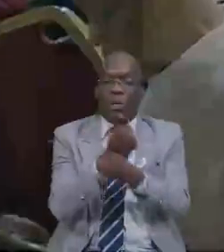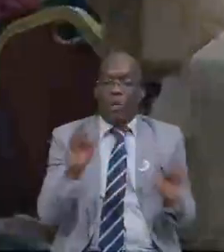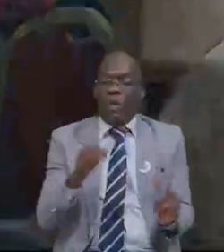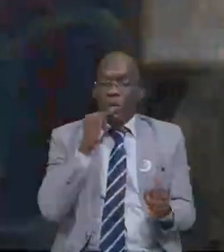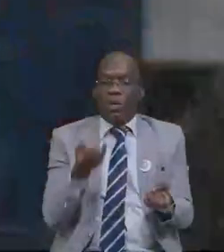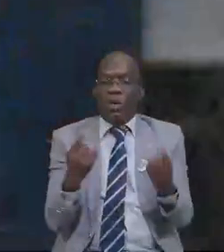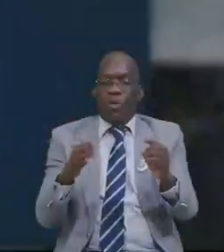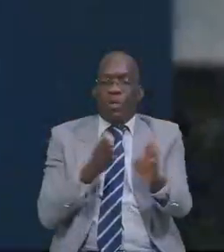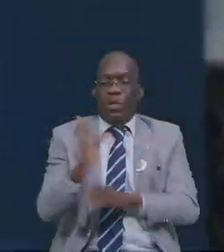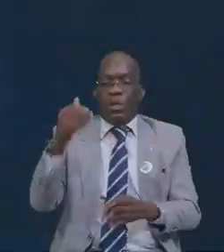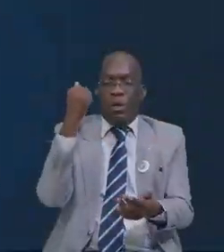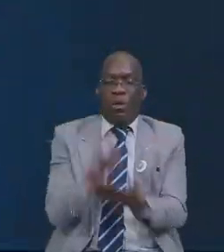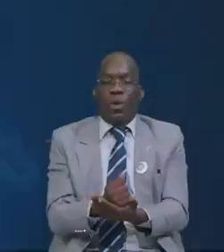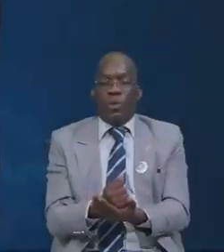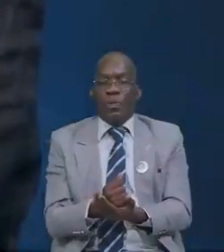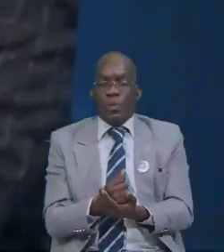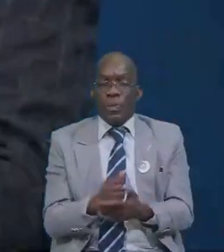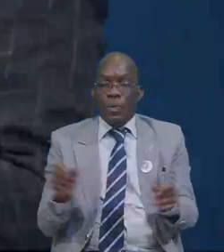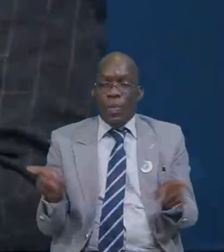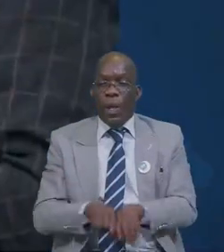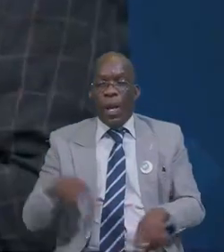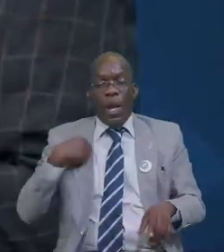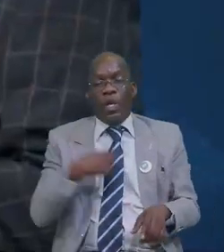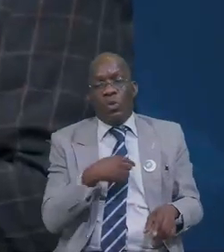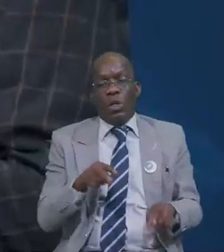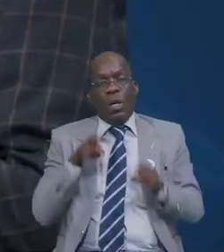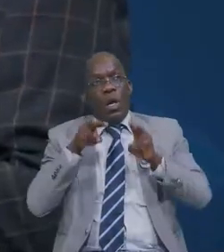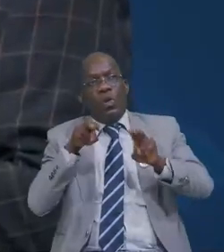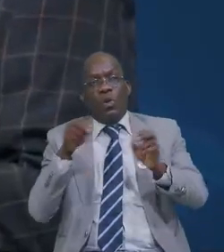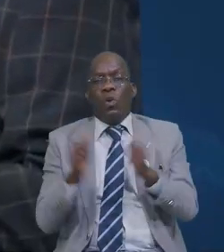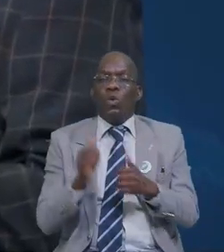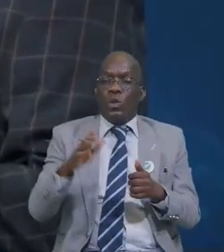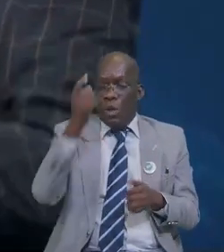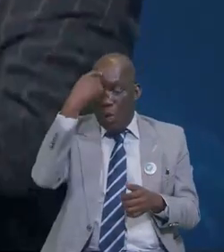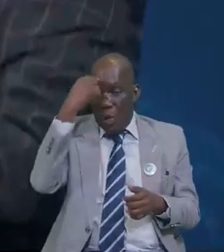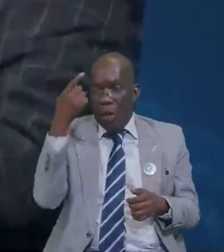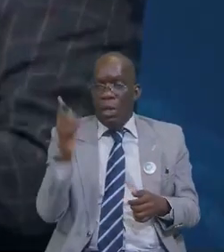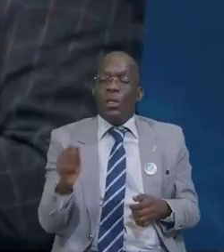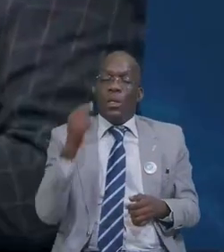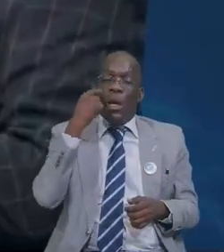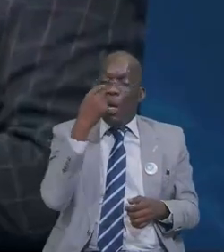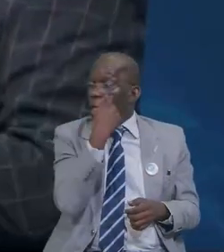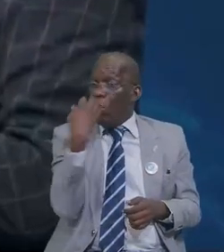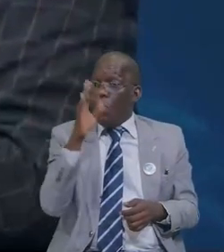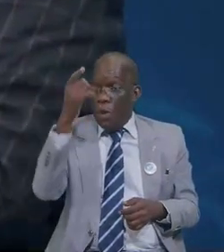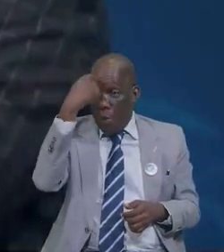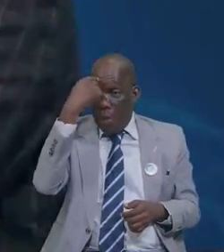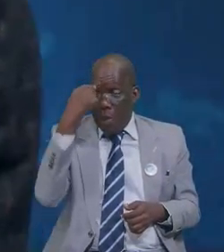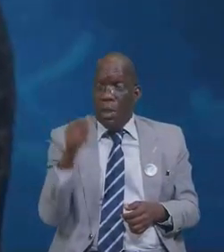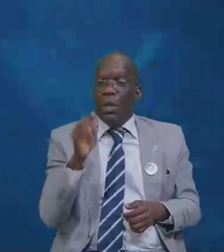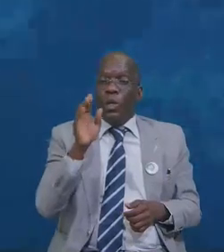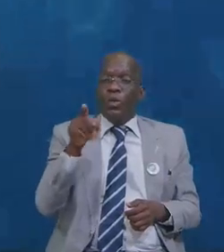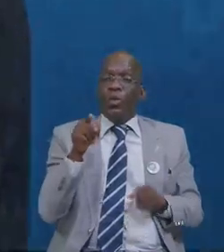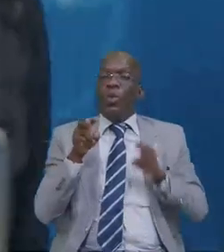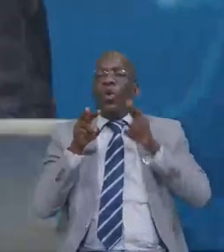viendra immédiatement. Comme tu regardes avec ton cœur, les yeux de ton cœur, tu regardes